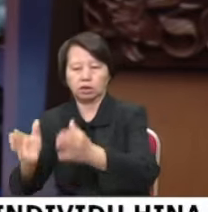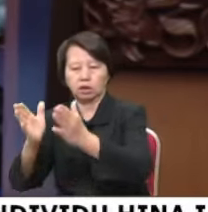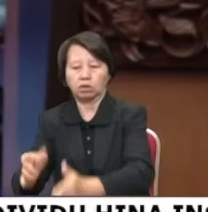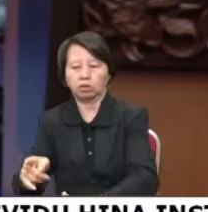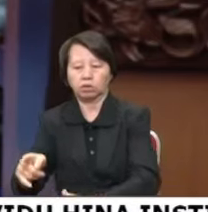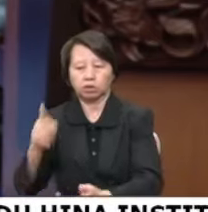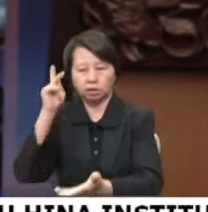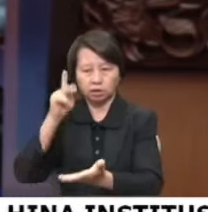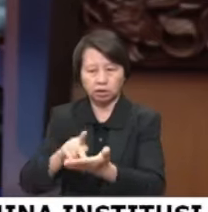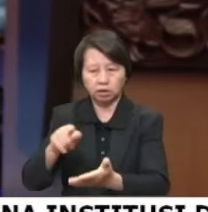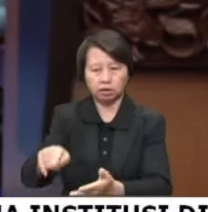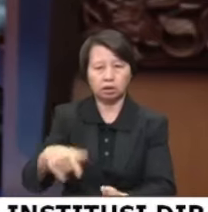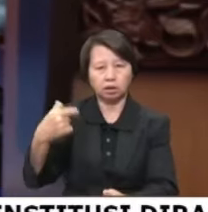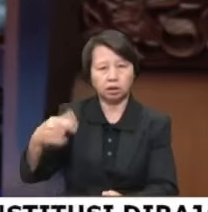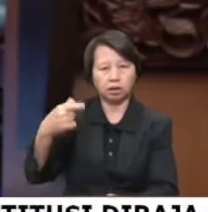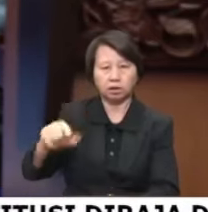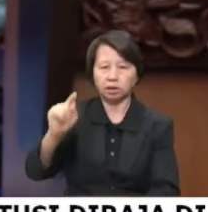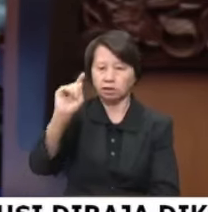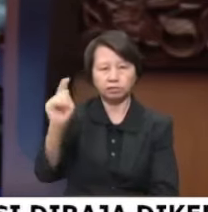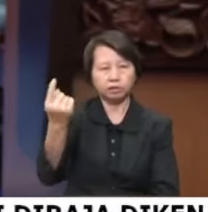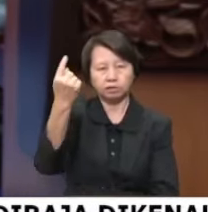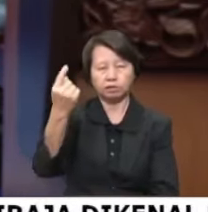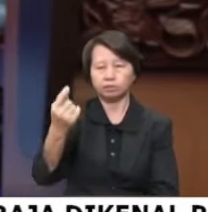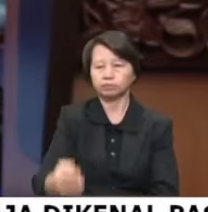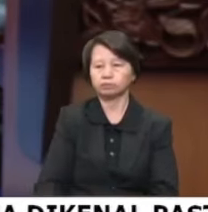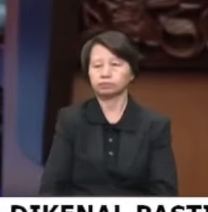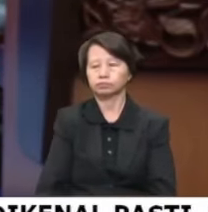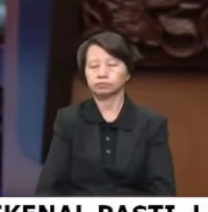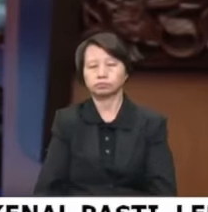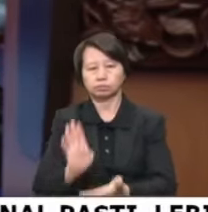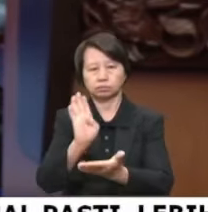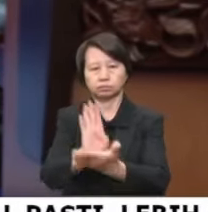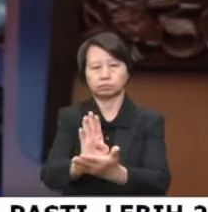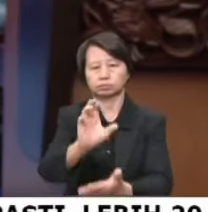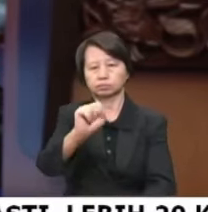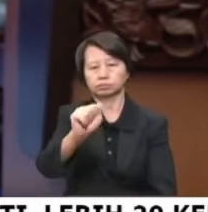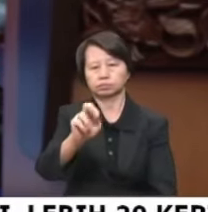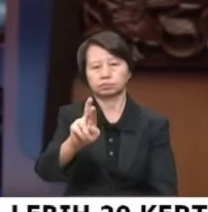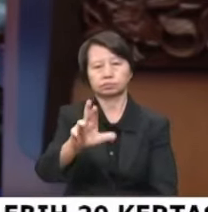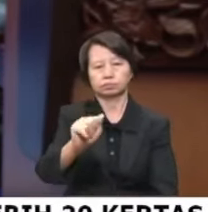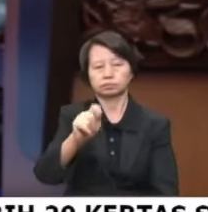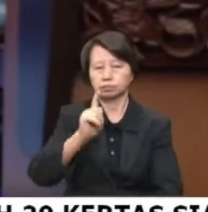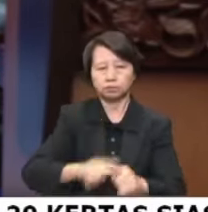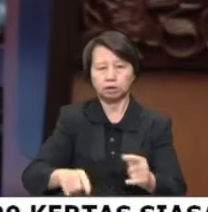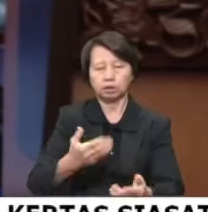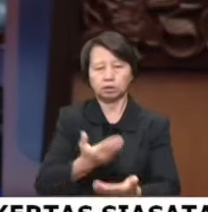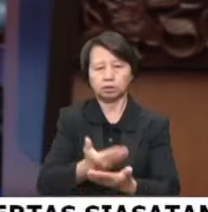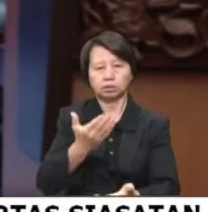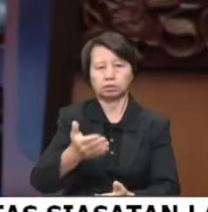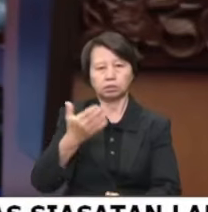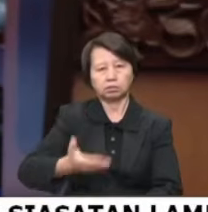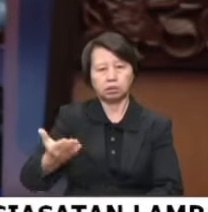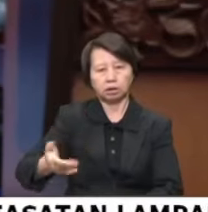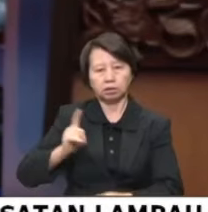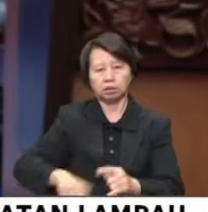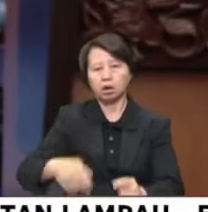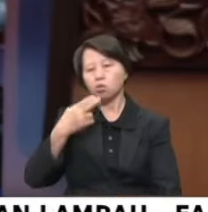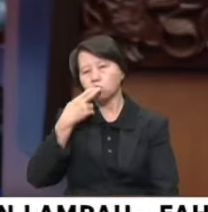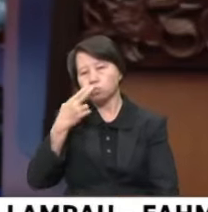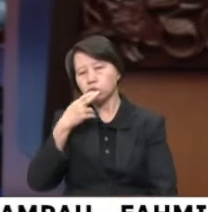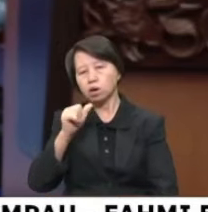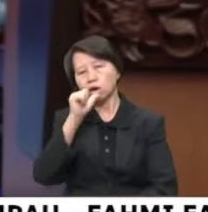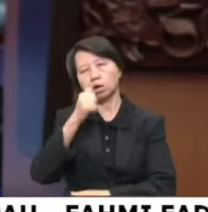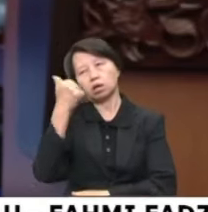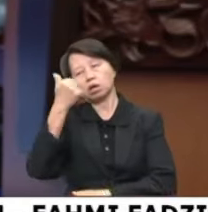yang dikenali dan layak sahaja. Bantuan SARA tidak boleh digunakan untuk barangan yang tidak patut seperti rokok dan